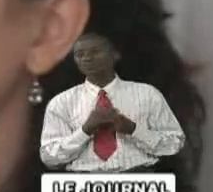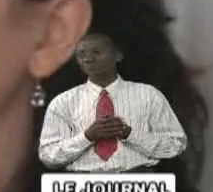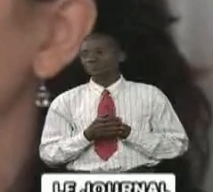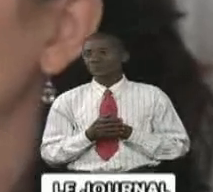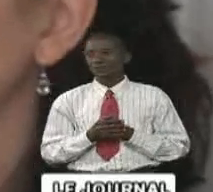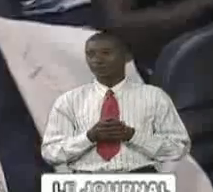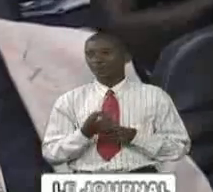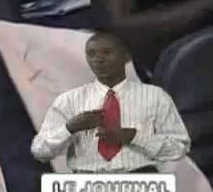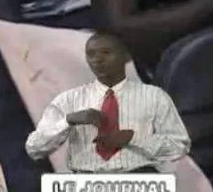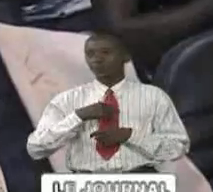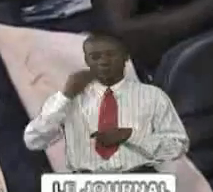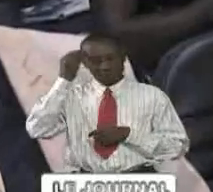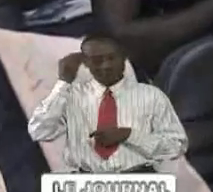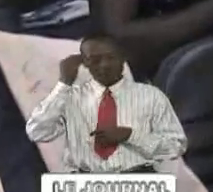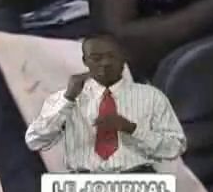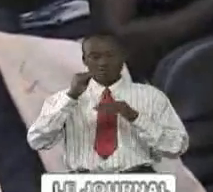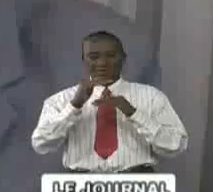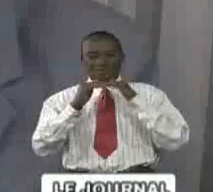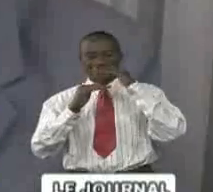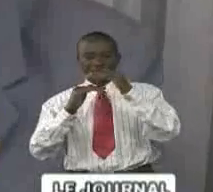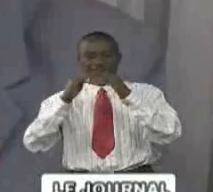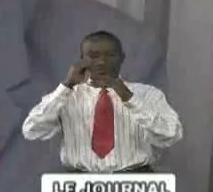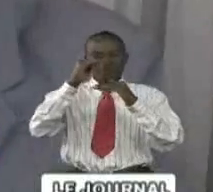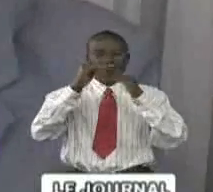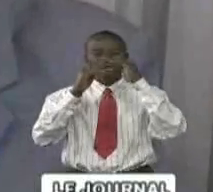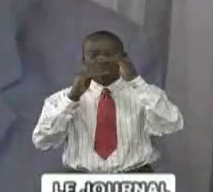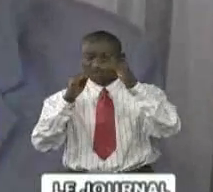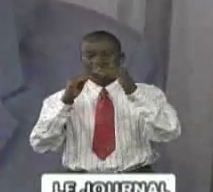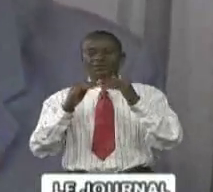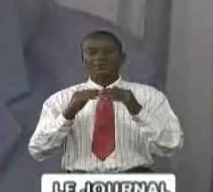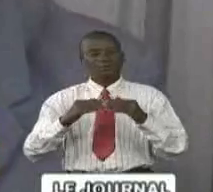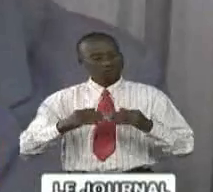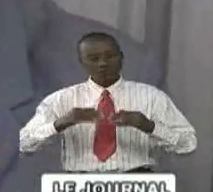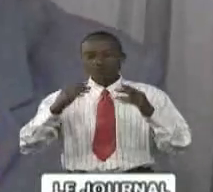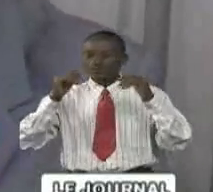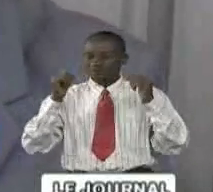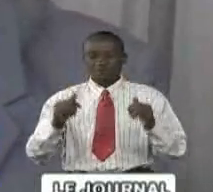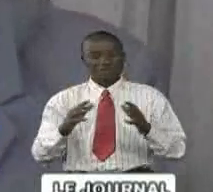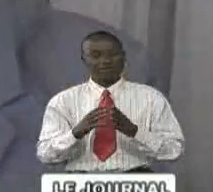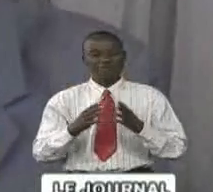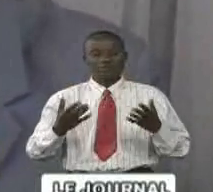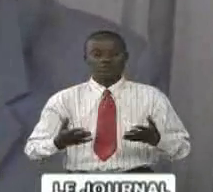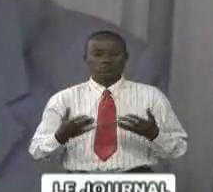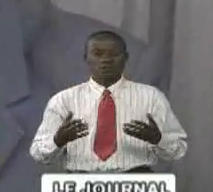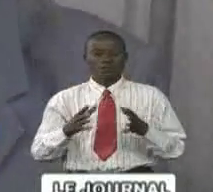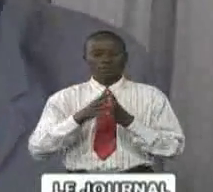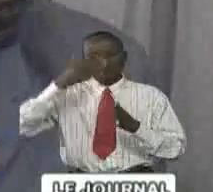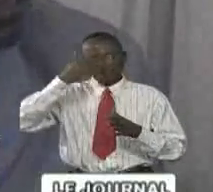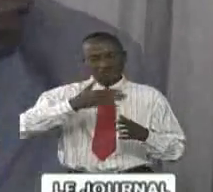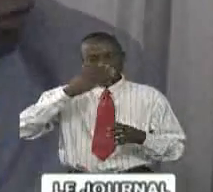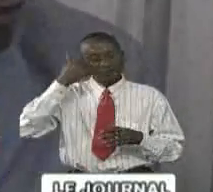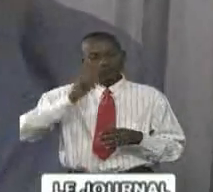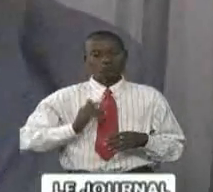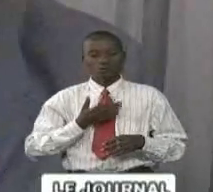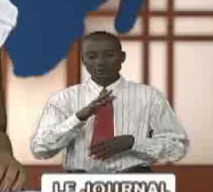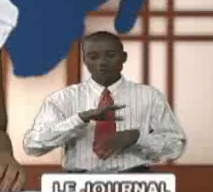doute pas que cette étape se fera aussi avec sérénité et avec transparence comme vous l'avez travaillé jusqu'à